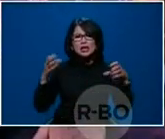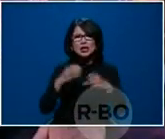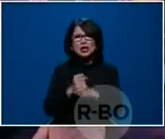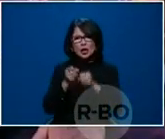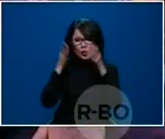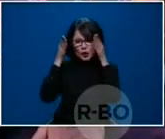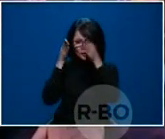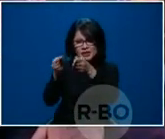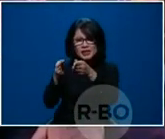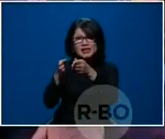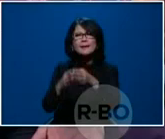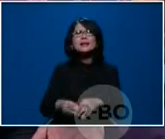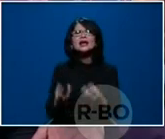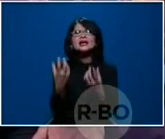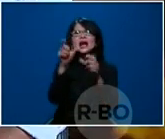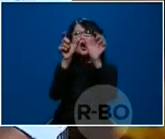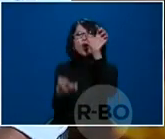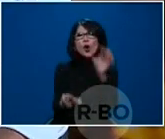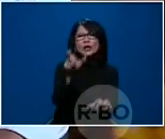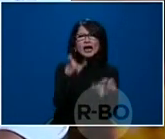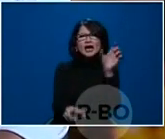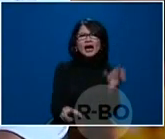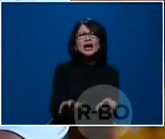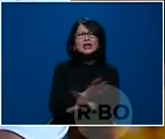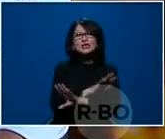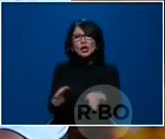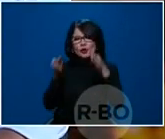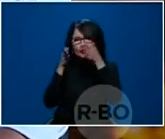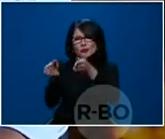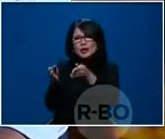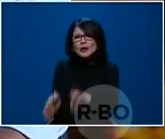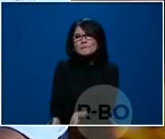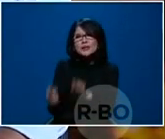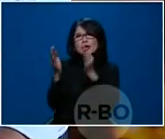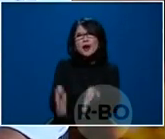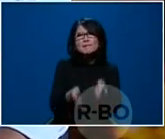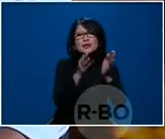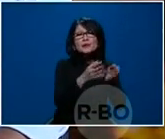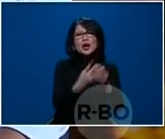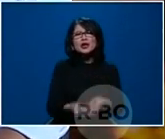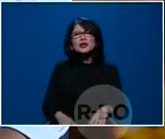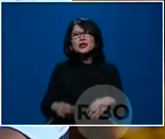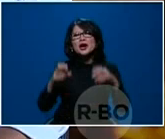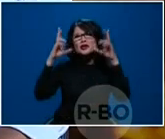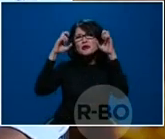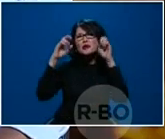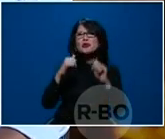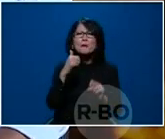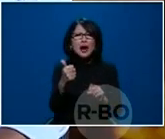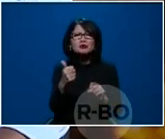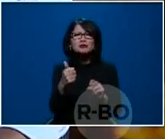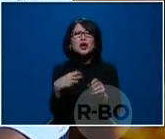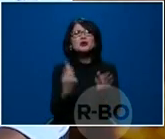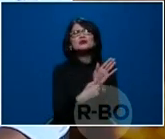konsentrasi pada pembangunan benda-benda mati yang indah difoto dan bisa ditunjukkan dalam 5